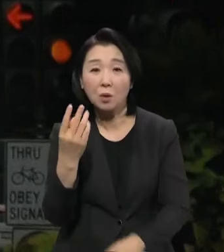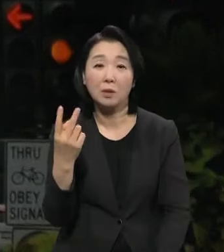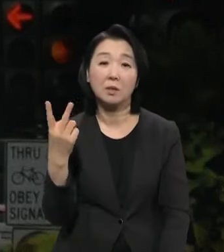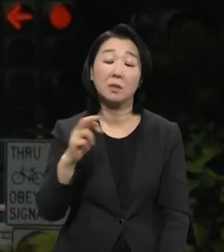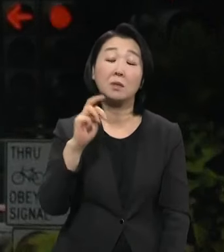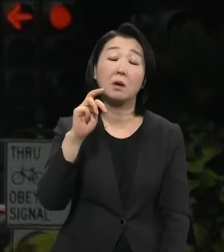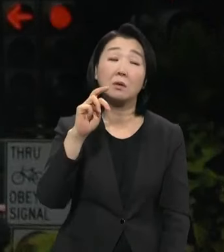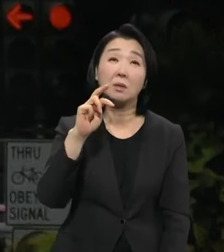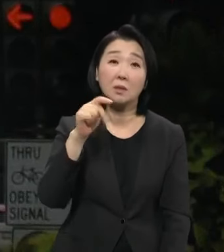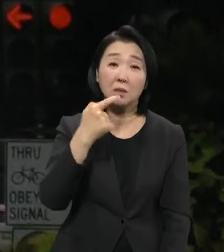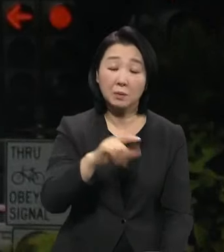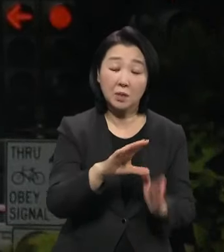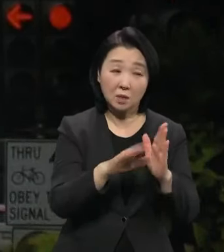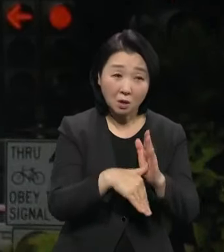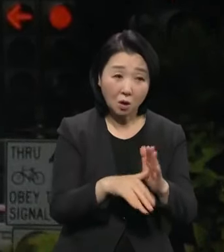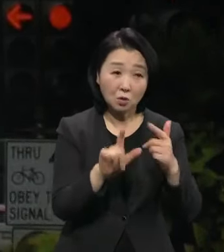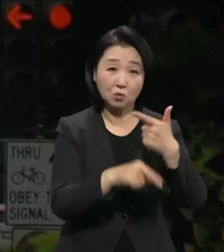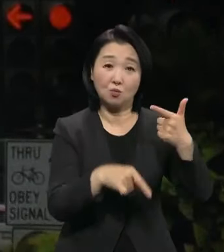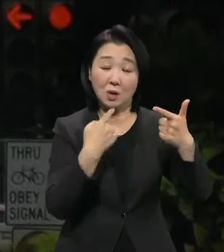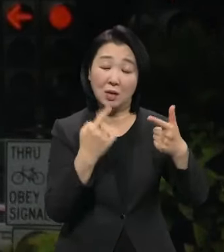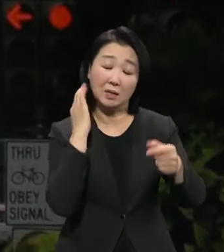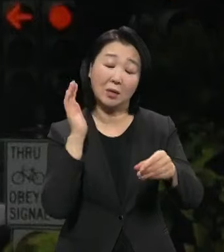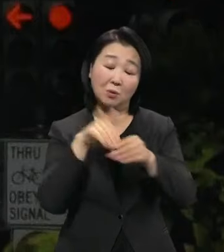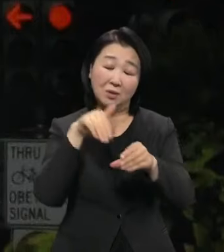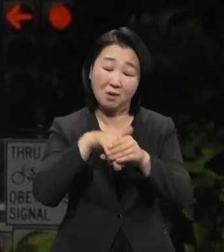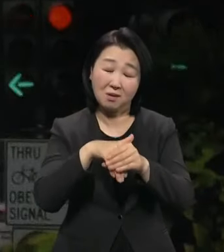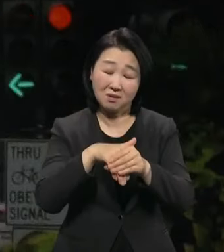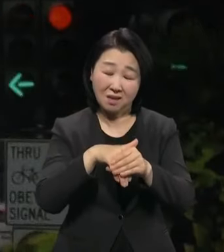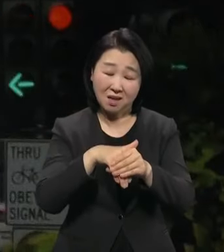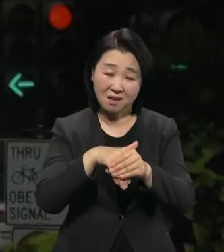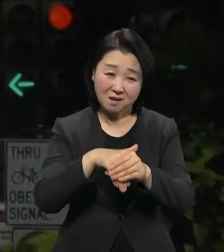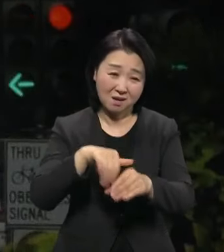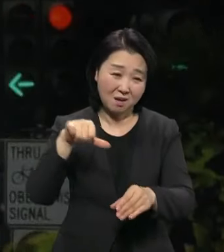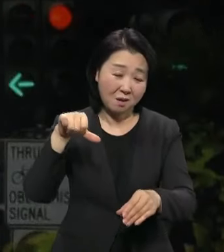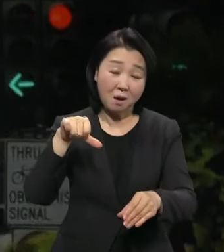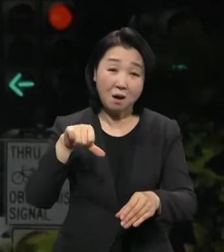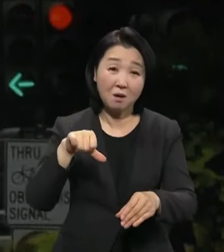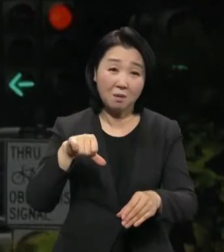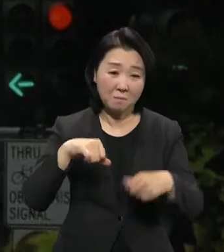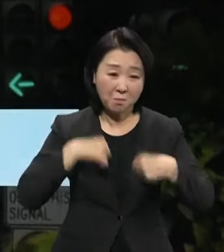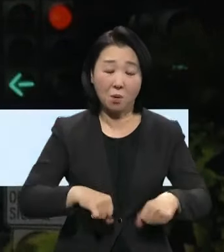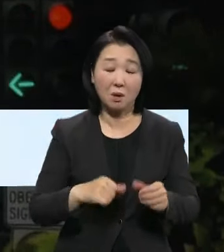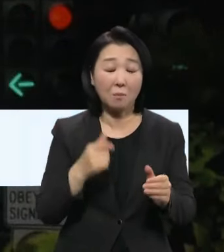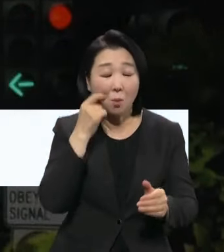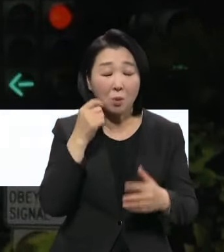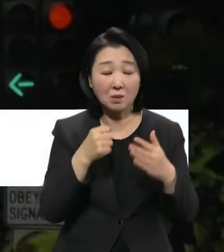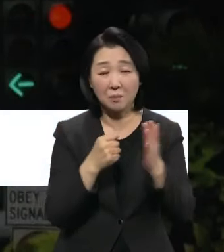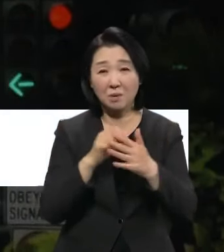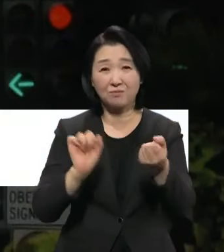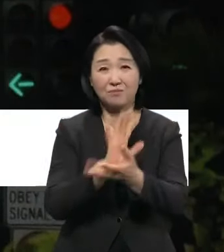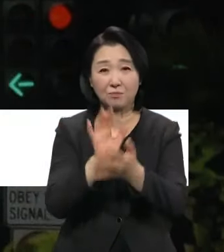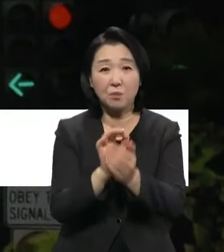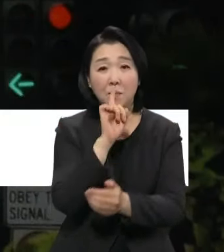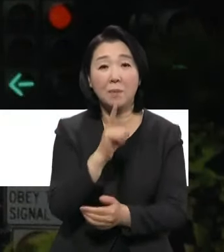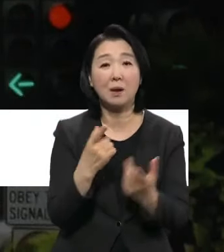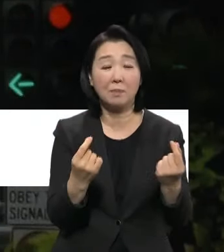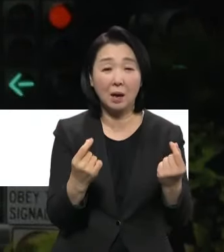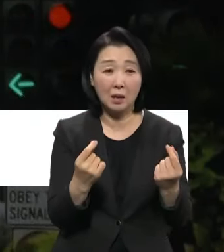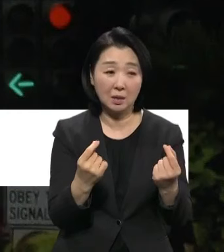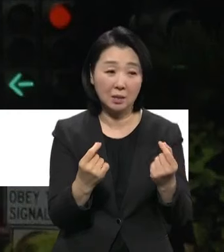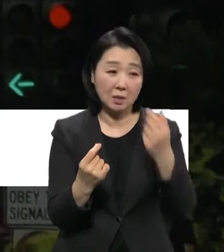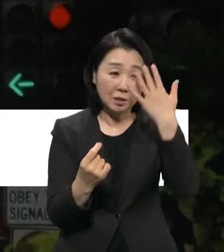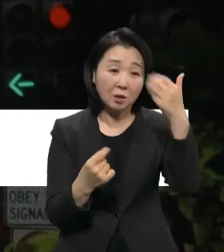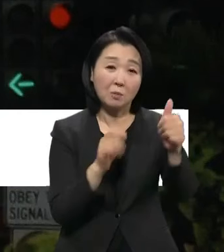6일 지난 대선 결과의 불복해서 벌어진 의회 폭동을 떠올렸습니다 아 실제로 지난주 평결 이후 트럼프 지지자들